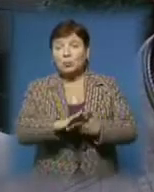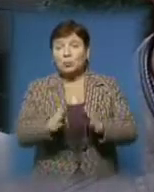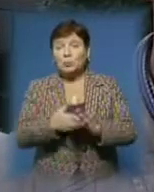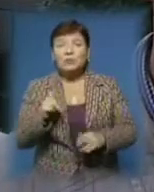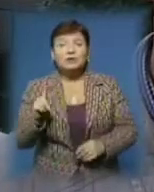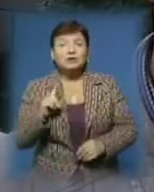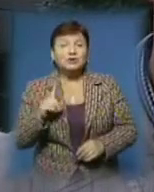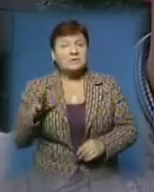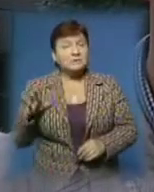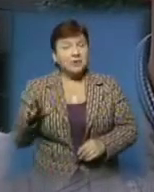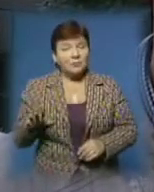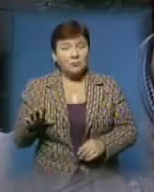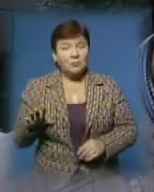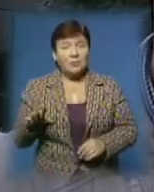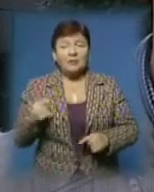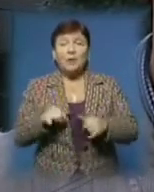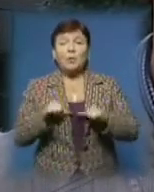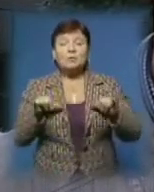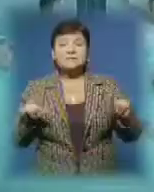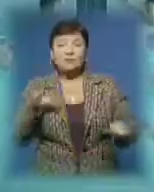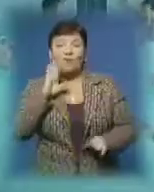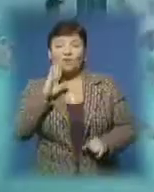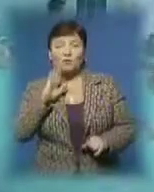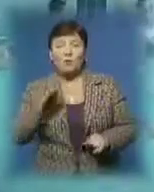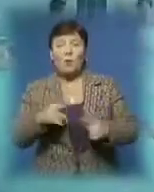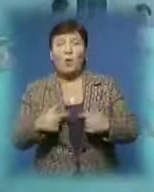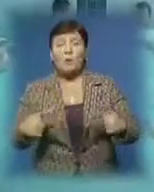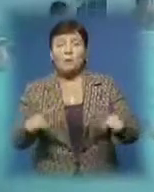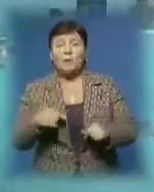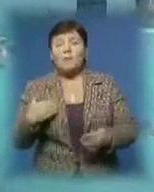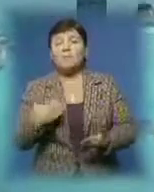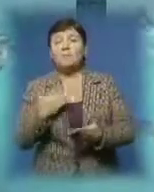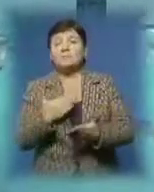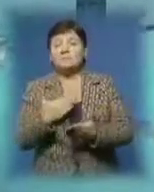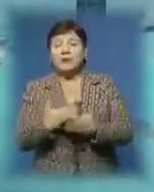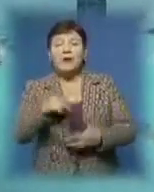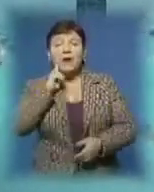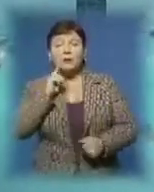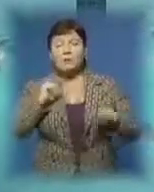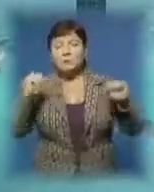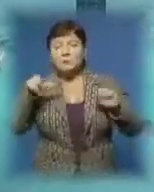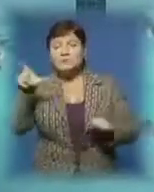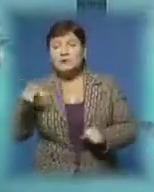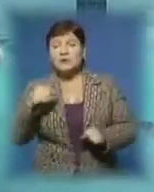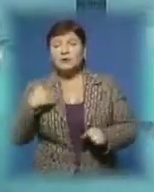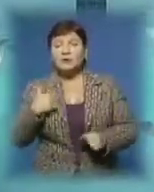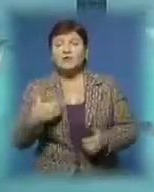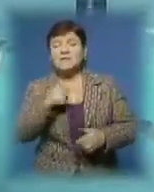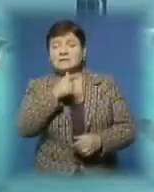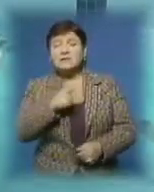які стримують безпосередньо розвиток водного поло. Попри існуючі реалії, юних спортсменів вже готують до ігрового